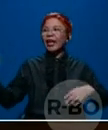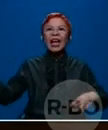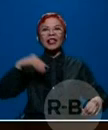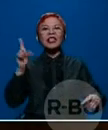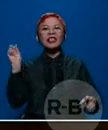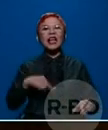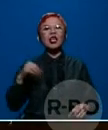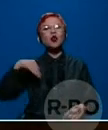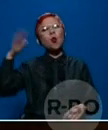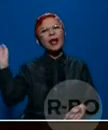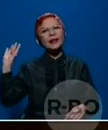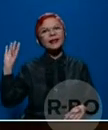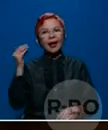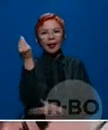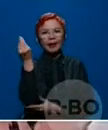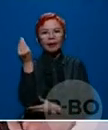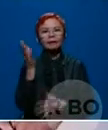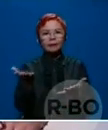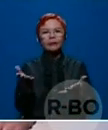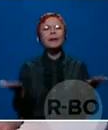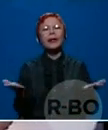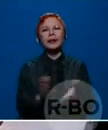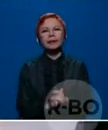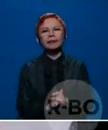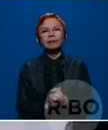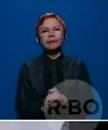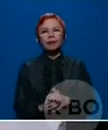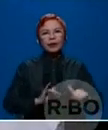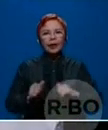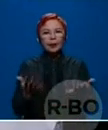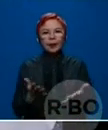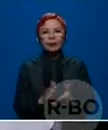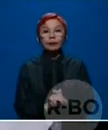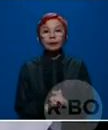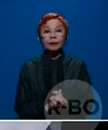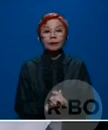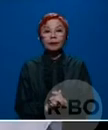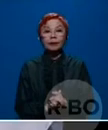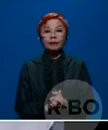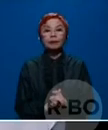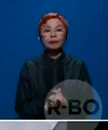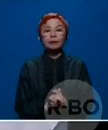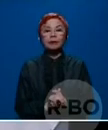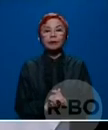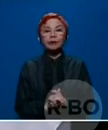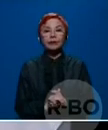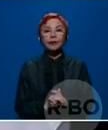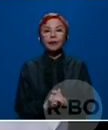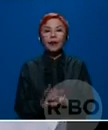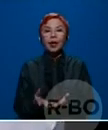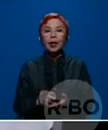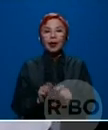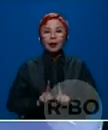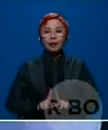tunggu dulu Waktunya perhitungan waktunya ya Kelihatannya sudah bisa dimulai